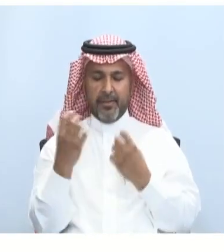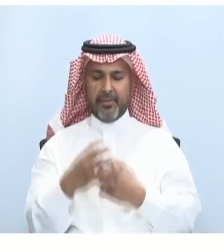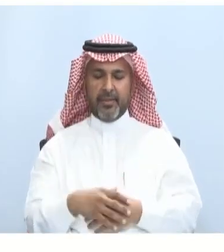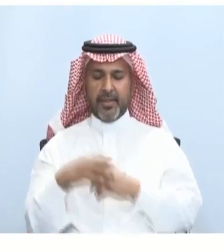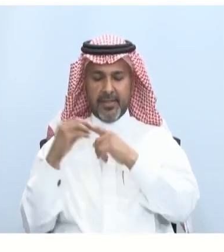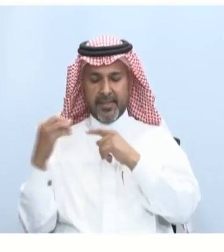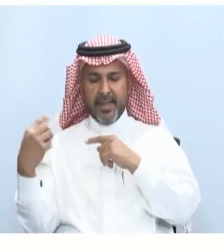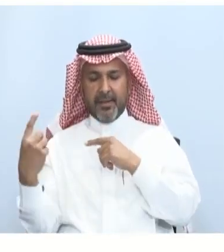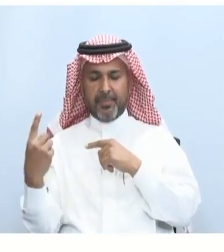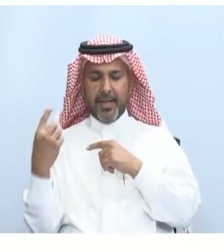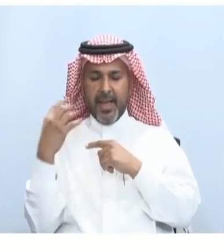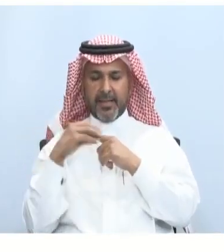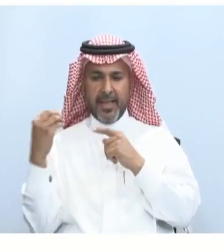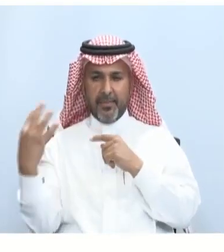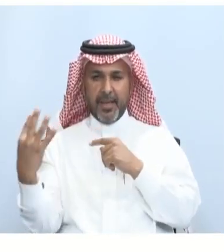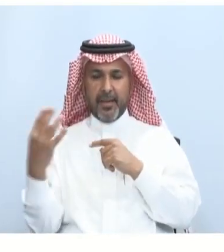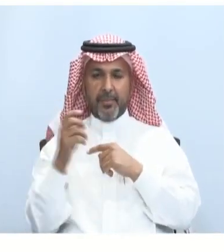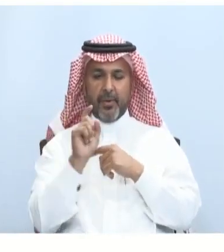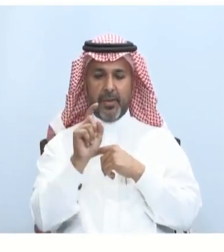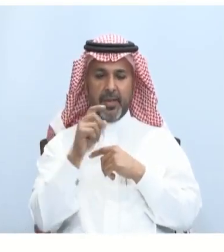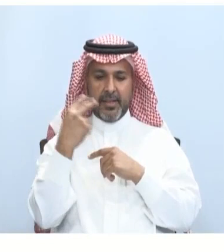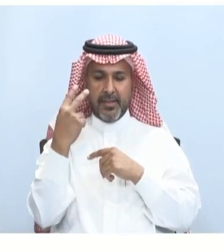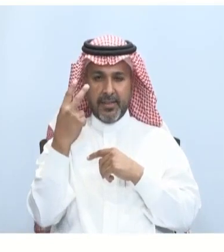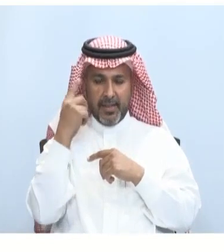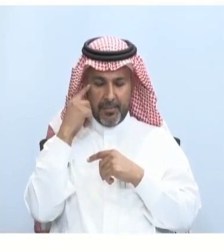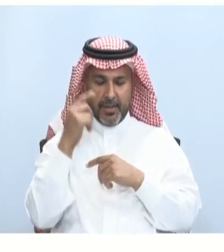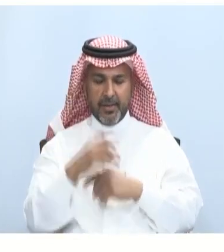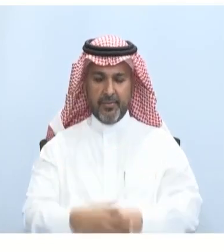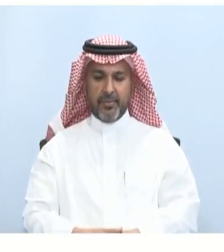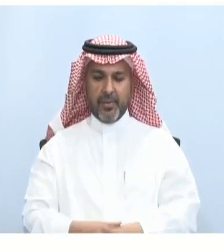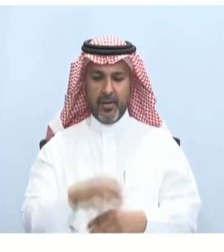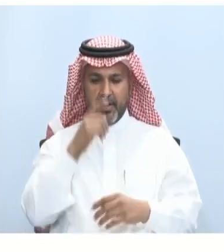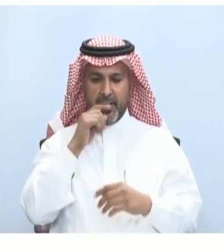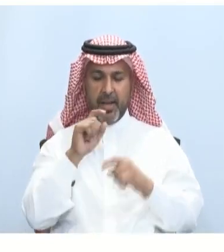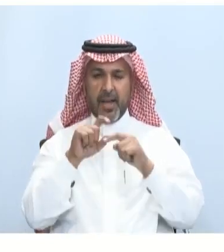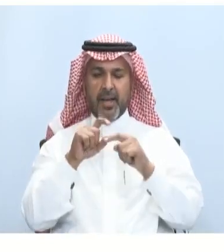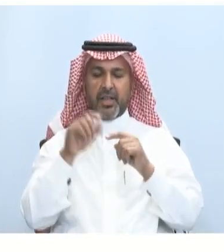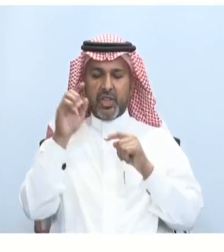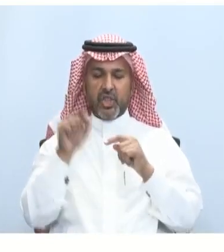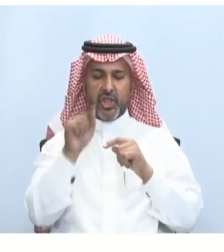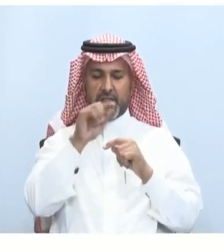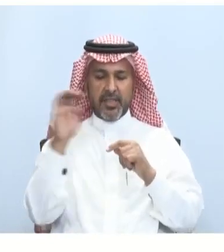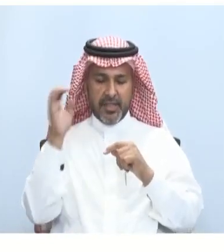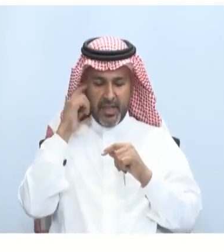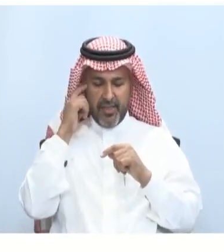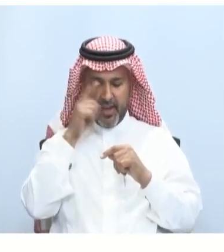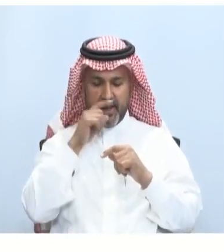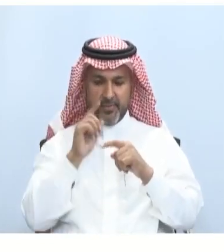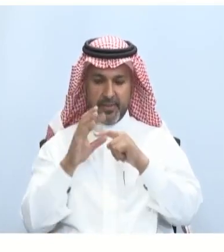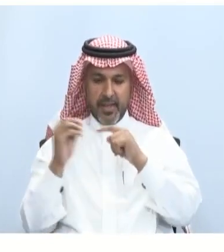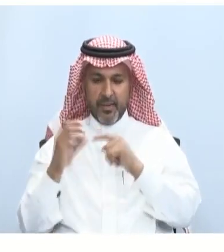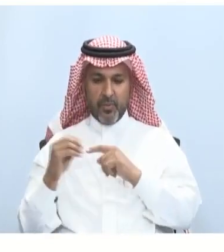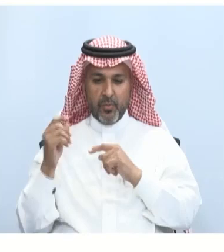راح يصير عندي اكس تربيع يساوي سالب اربعه اخذ الجذر التربيعي للطرفين اذا اكس تساوي سالب وموجب